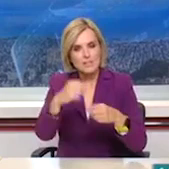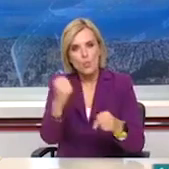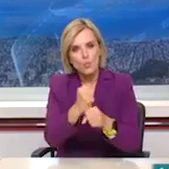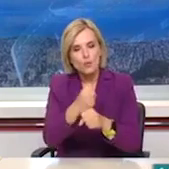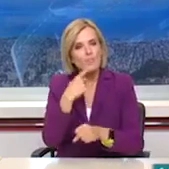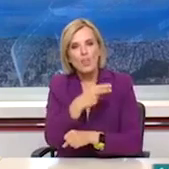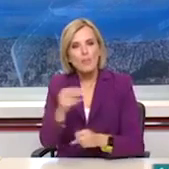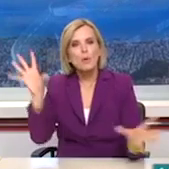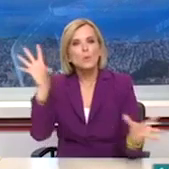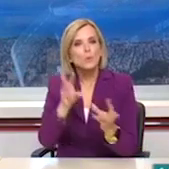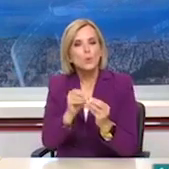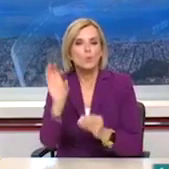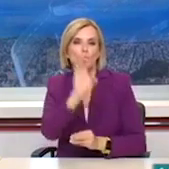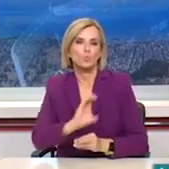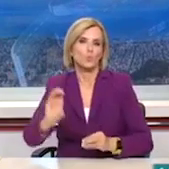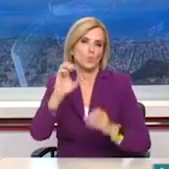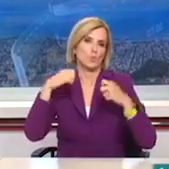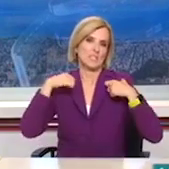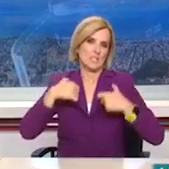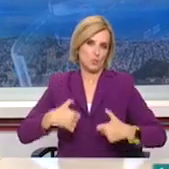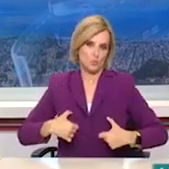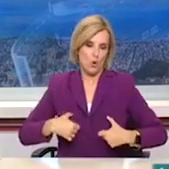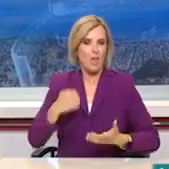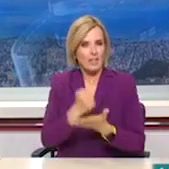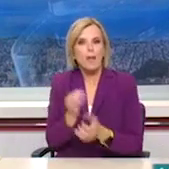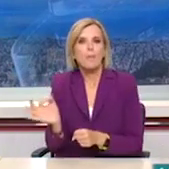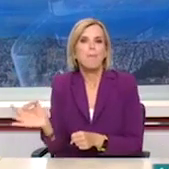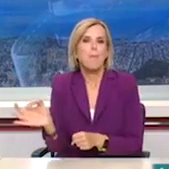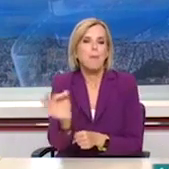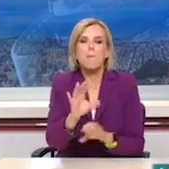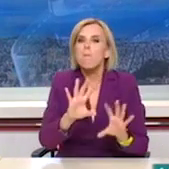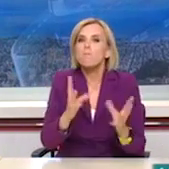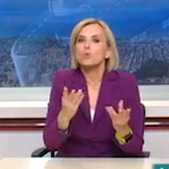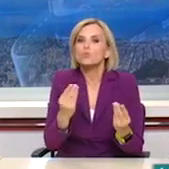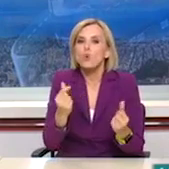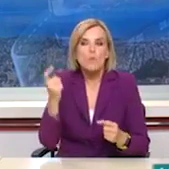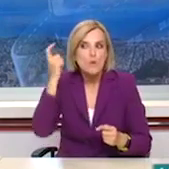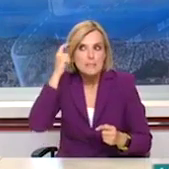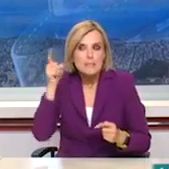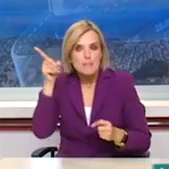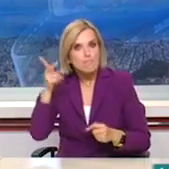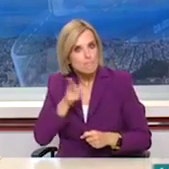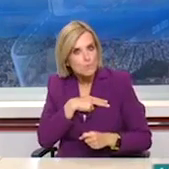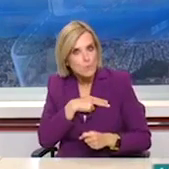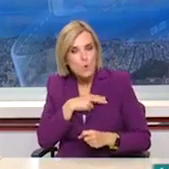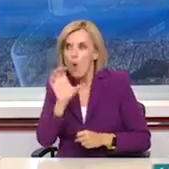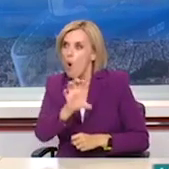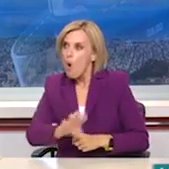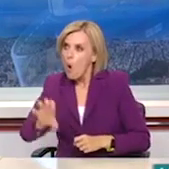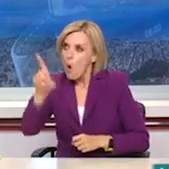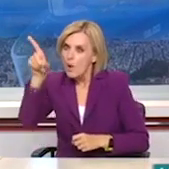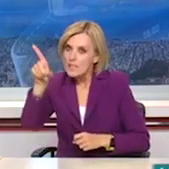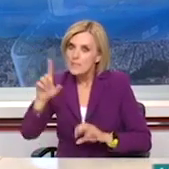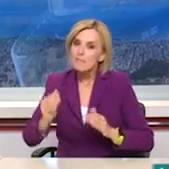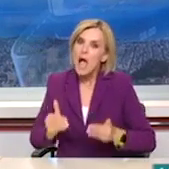με το θέμα του τουρισμού γενικότερα και των επιδημιολογικών κριτηρίων με τα οποία θα πρέπει κανείς να επιτρέπει ή να λέει ότι καλό είναι να αναβάλλεται